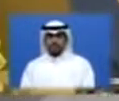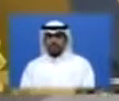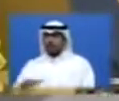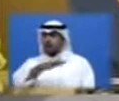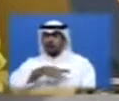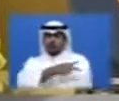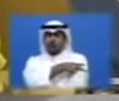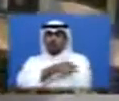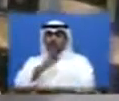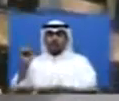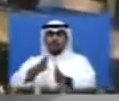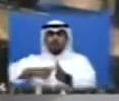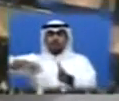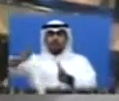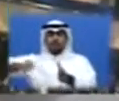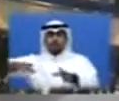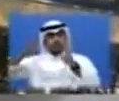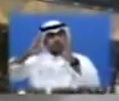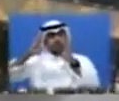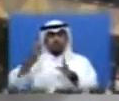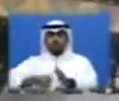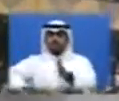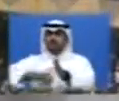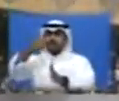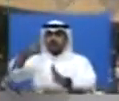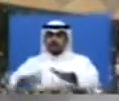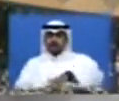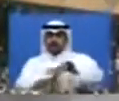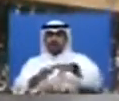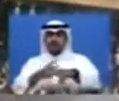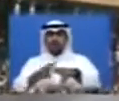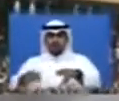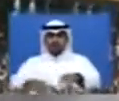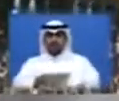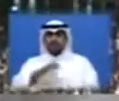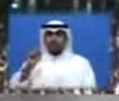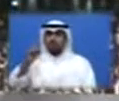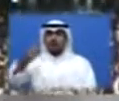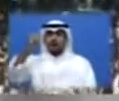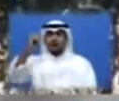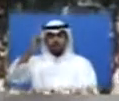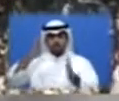ونواب مجلس الأمة يشيدون بتسمية سمو أمير البلاد قائدا للعمل الإنساني.